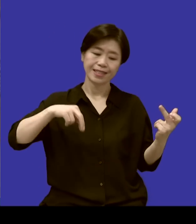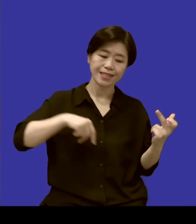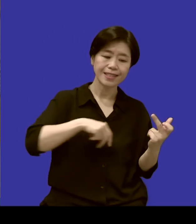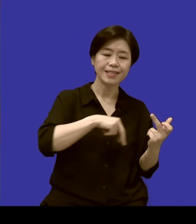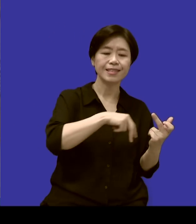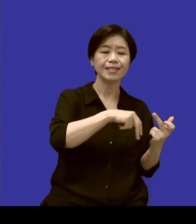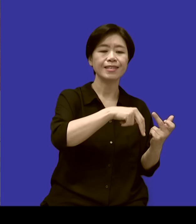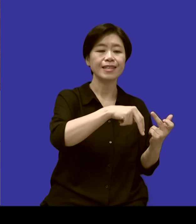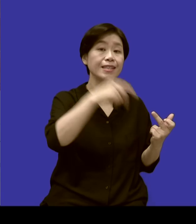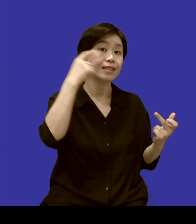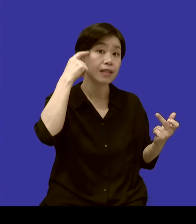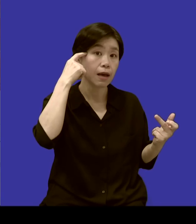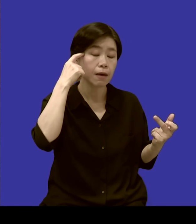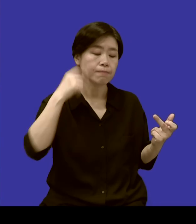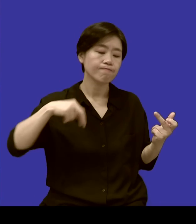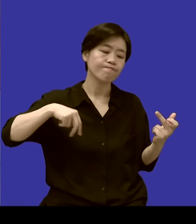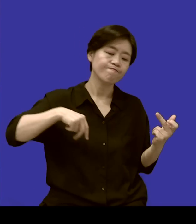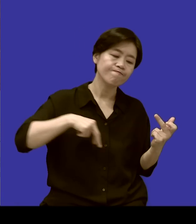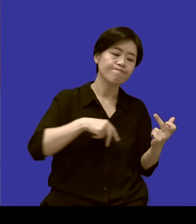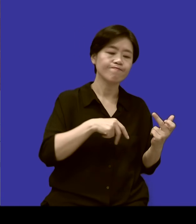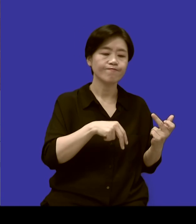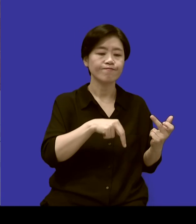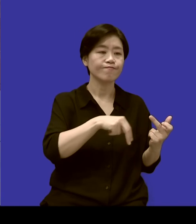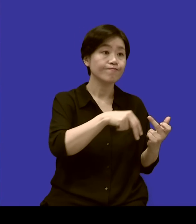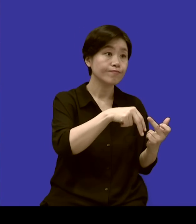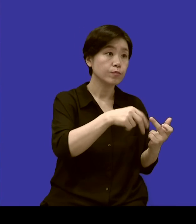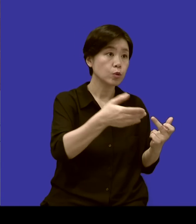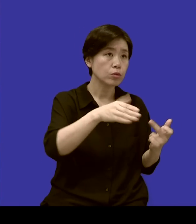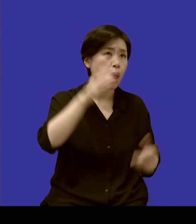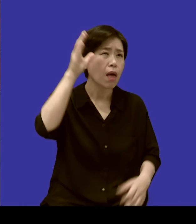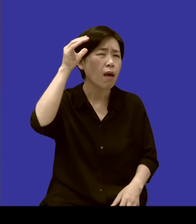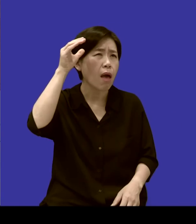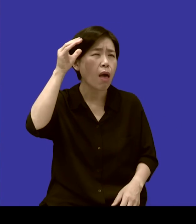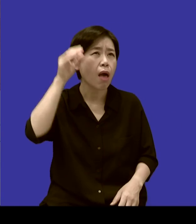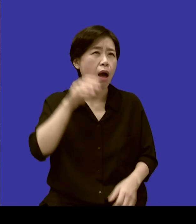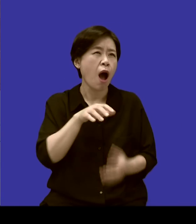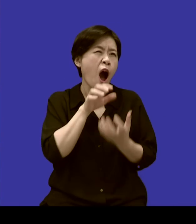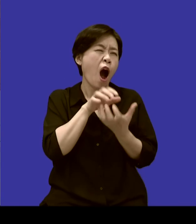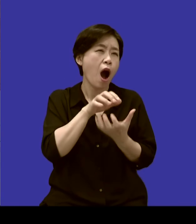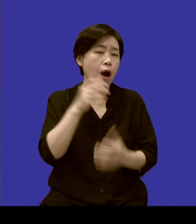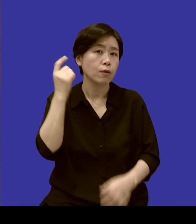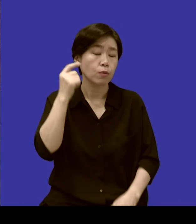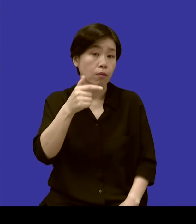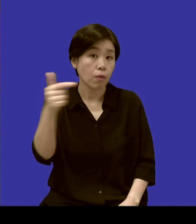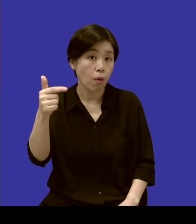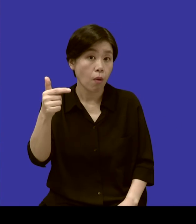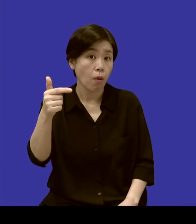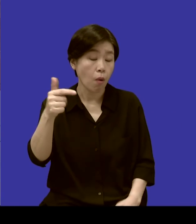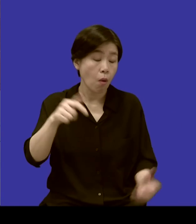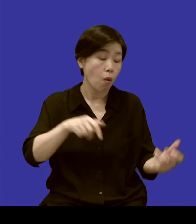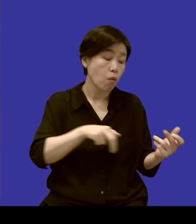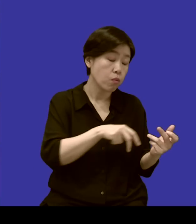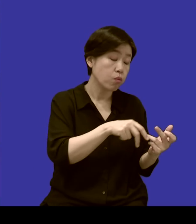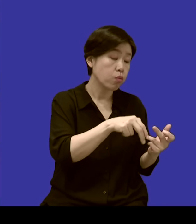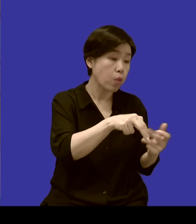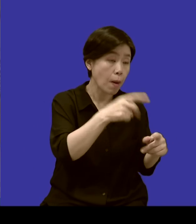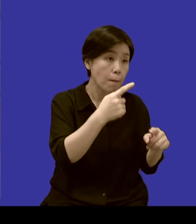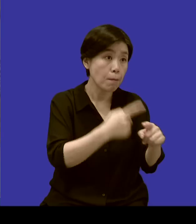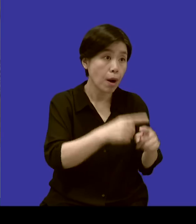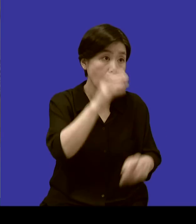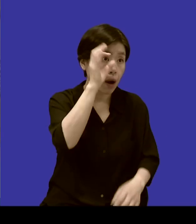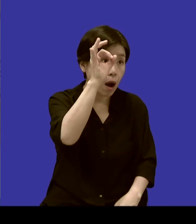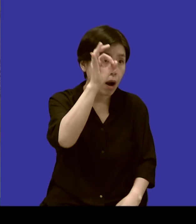나왔어요. 나왔는데 막 개 짖는 소리도 나고 그래서 이제 이렇게 산 둘레길을 걸으면서 가는데 갑자기